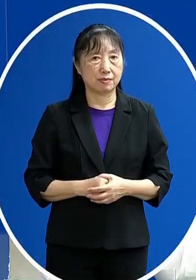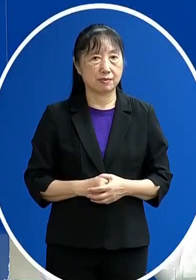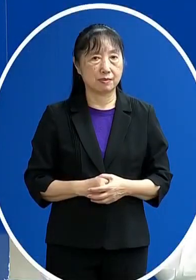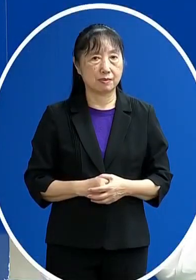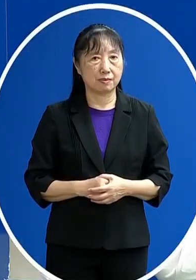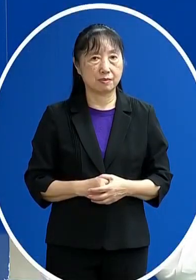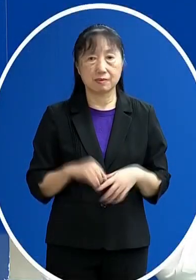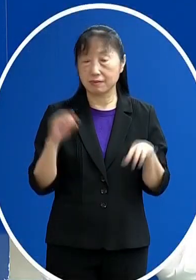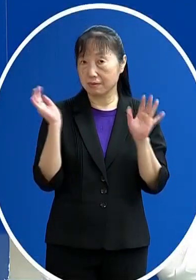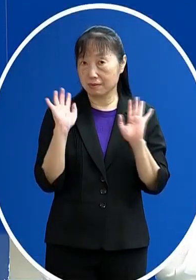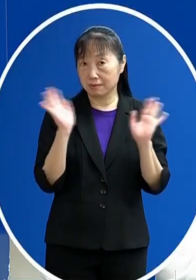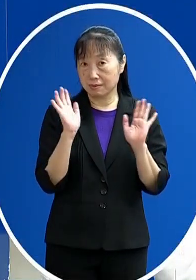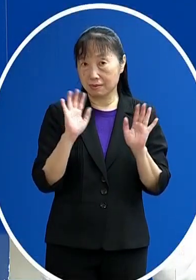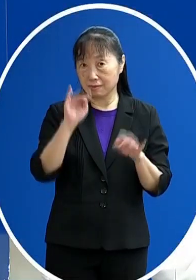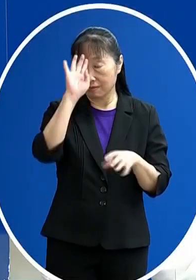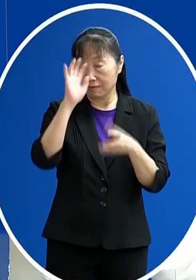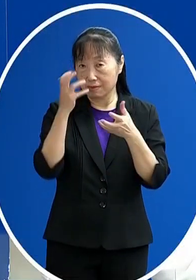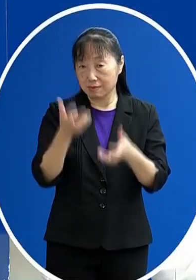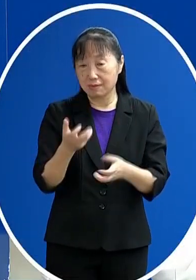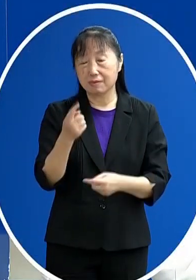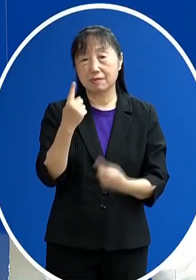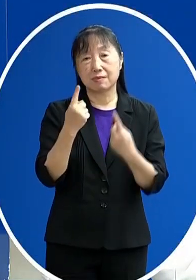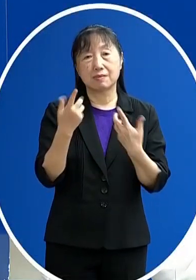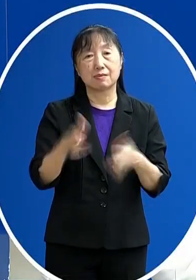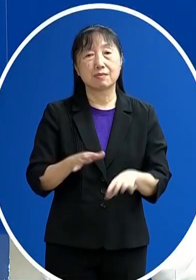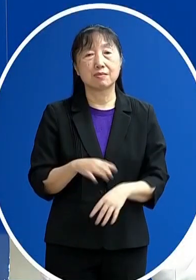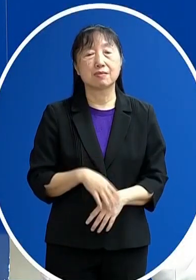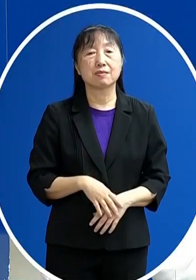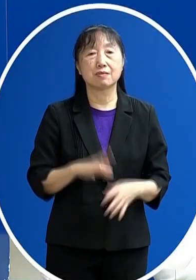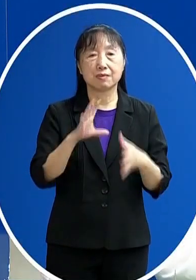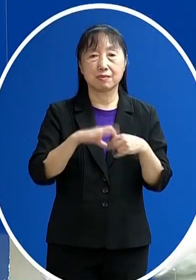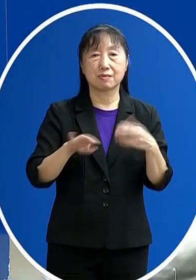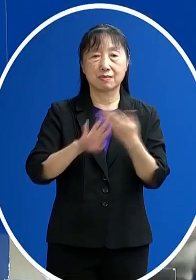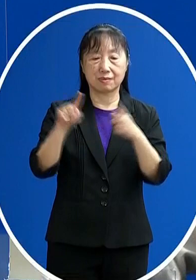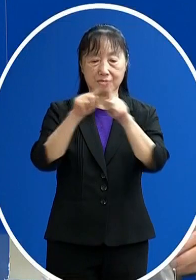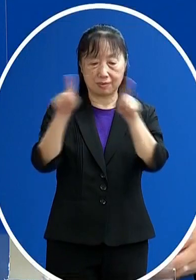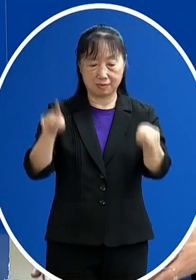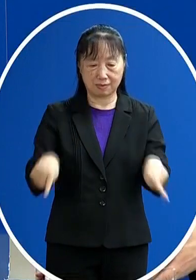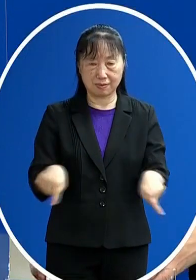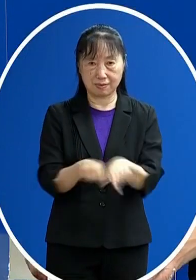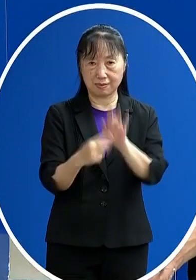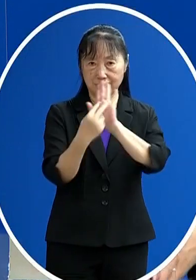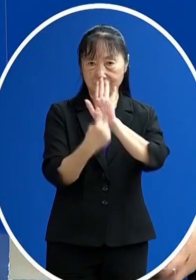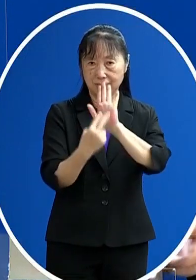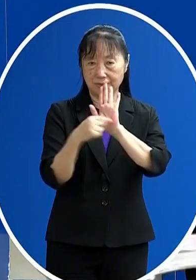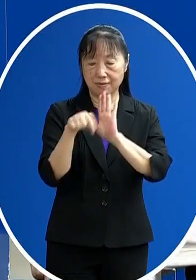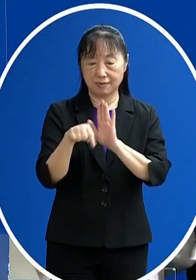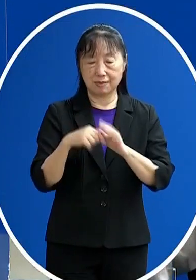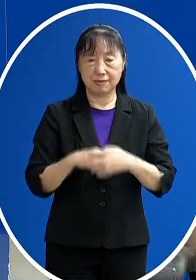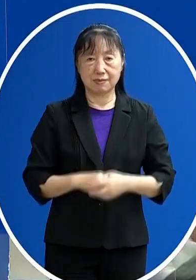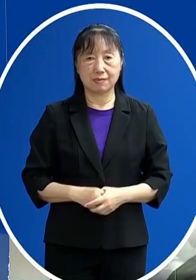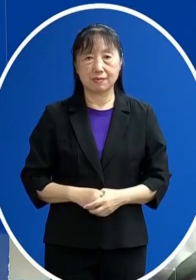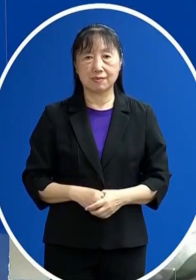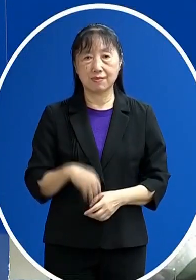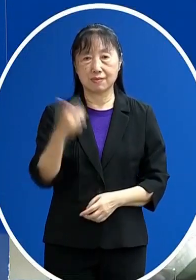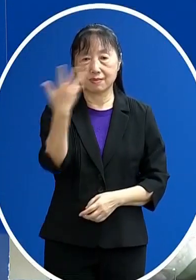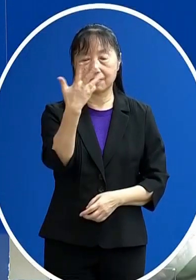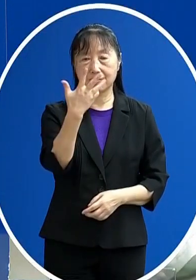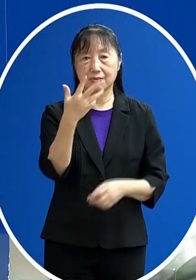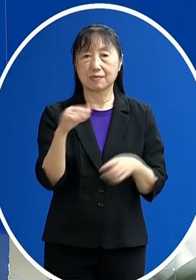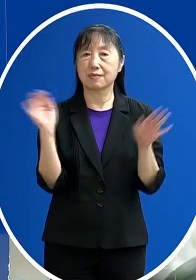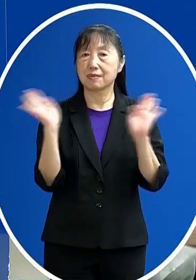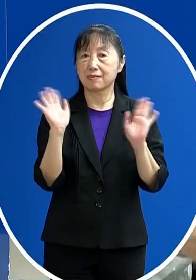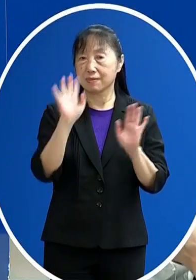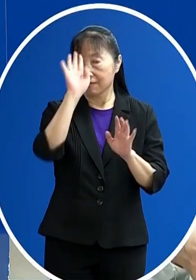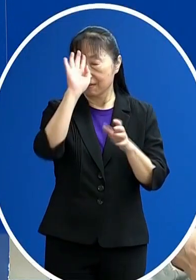好，那今天的儿童的重症个案比较多，所以我们单独列一个手板跟大家做说明。那今天的八例的儿童重